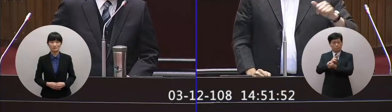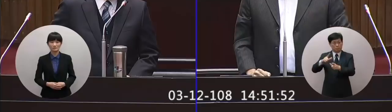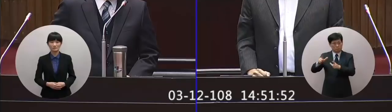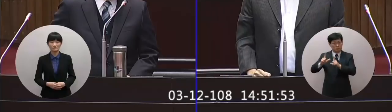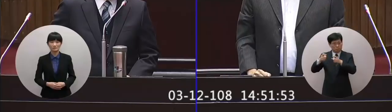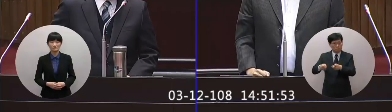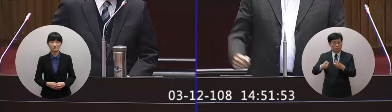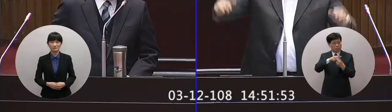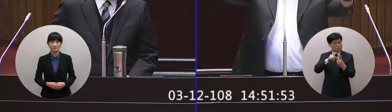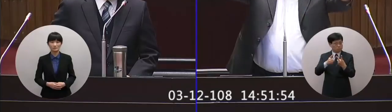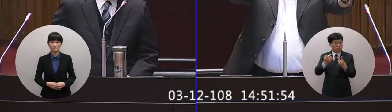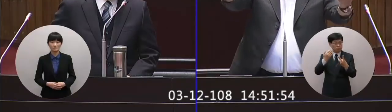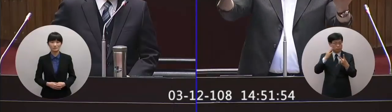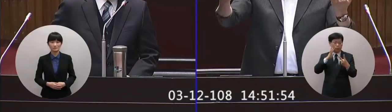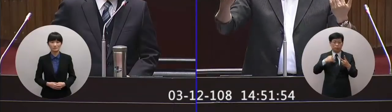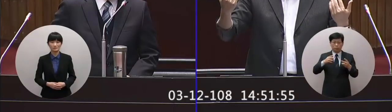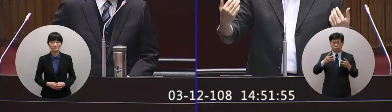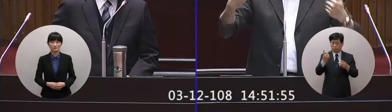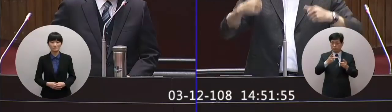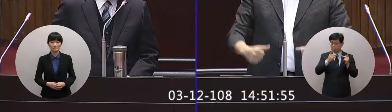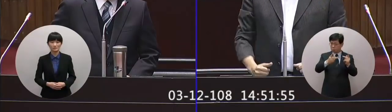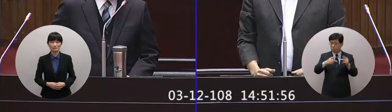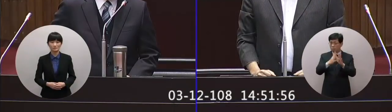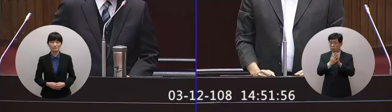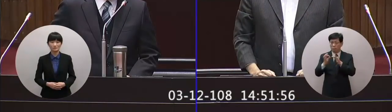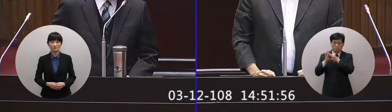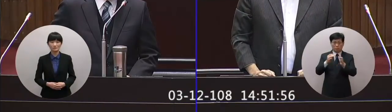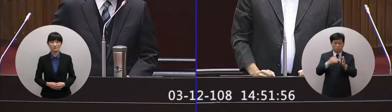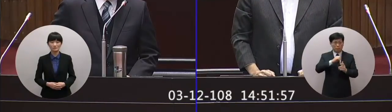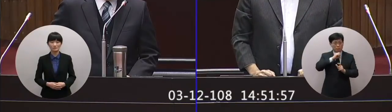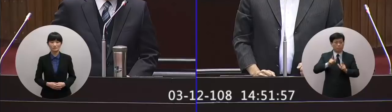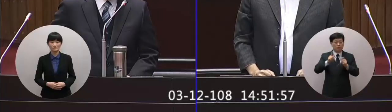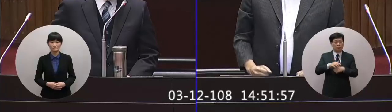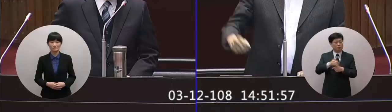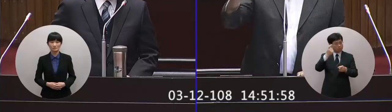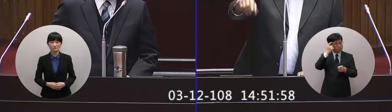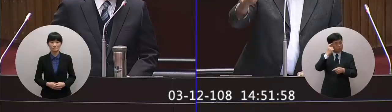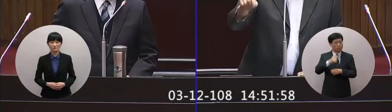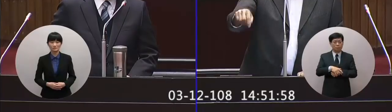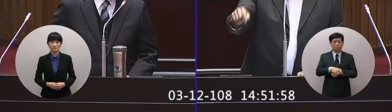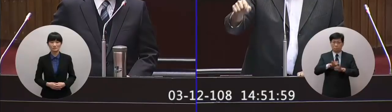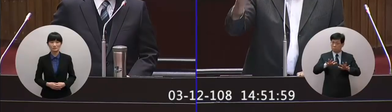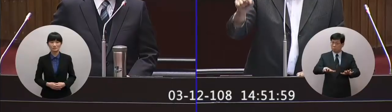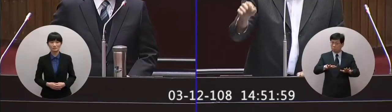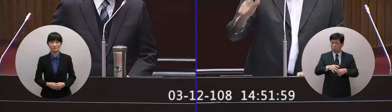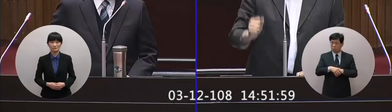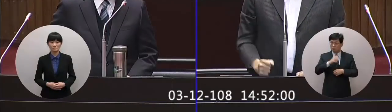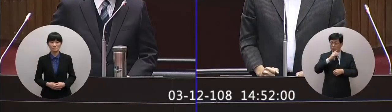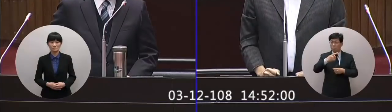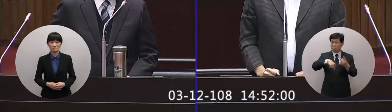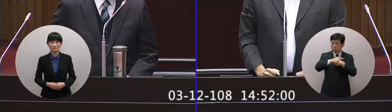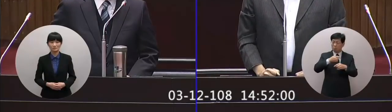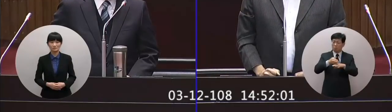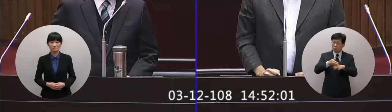园东港线，这两条高雄捷运来到热爱屏东的时阵，一定你敢想，这一次的所谓的接